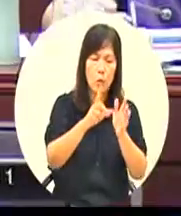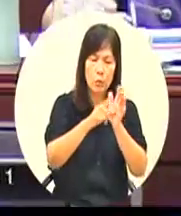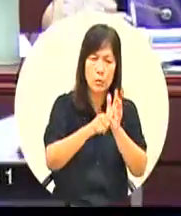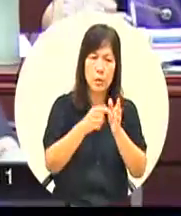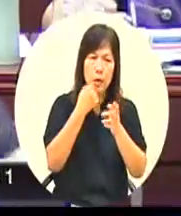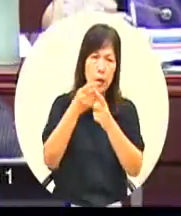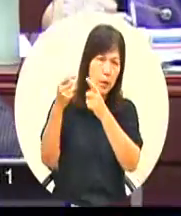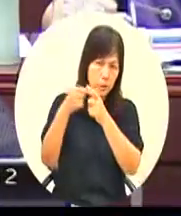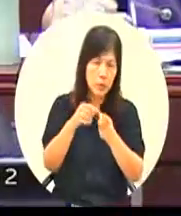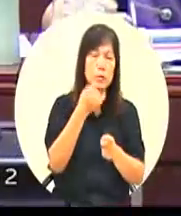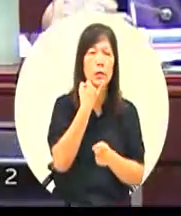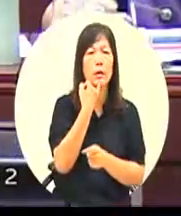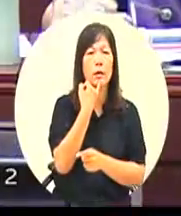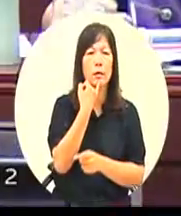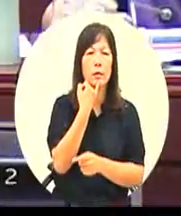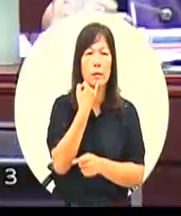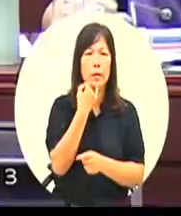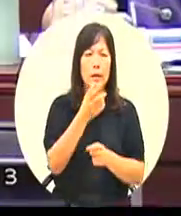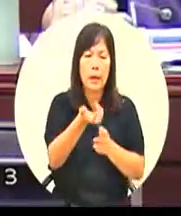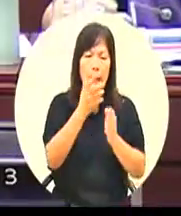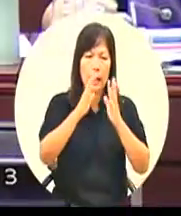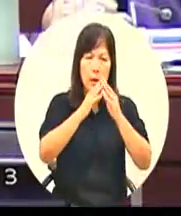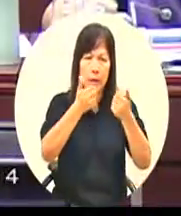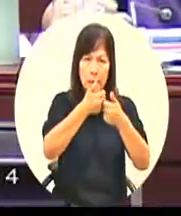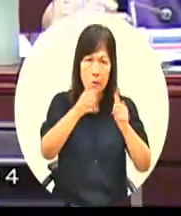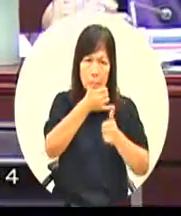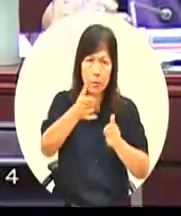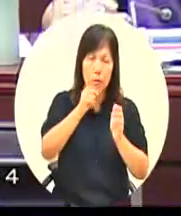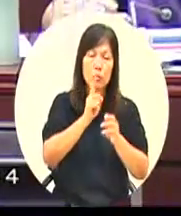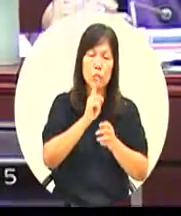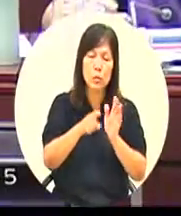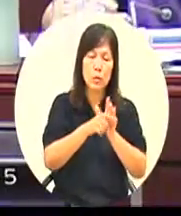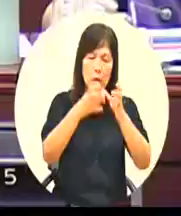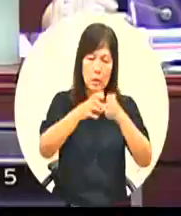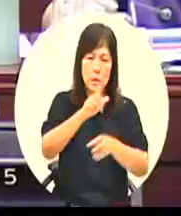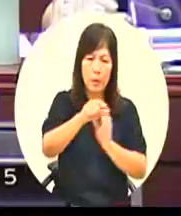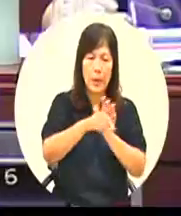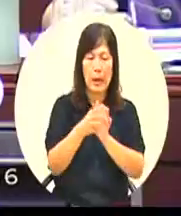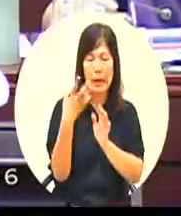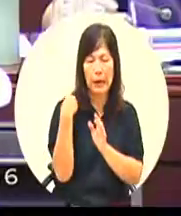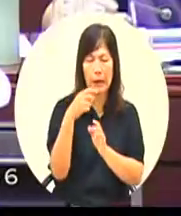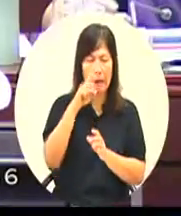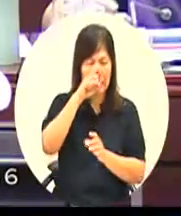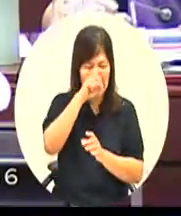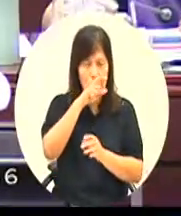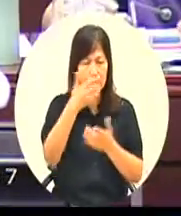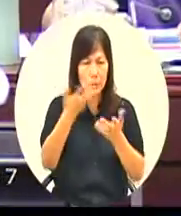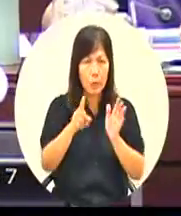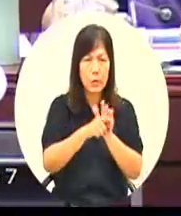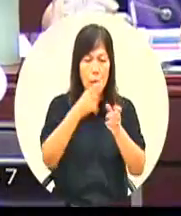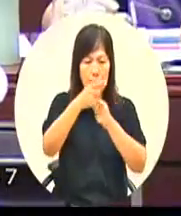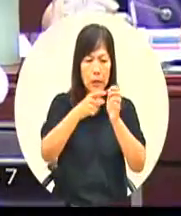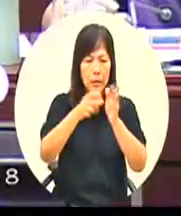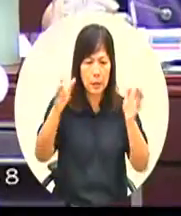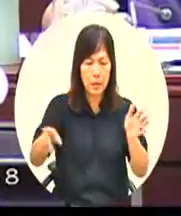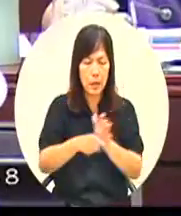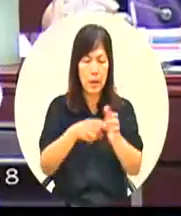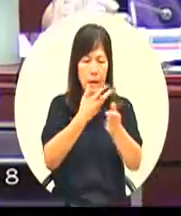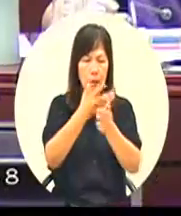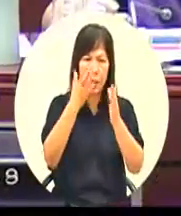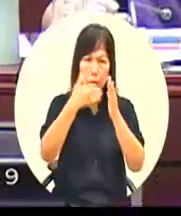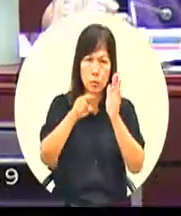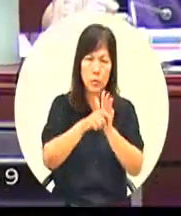就业领航计划哦。那议员刚刚提到的这个设备老旧的问题，你知道我们现在大概一年会下售给学校